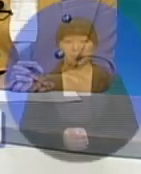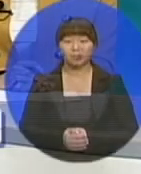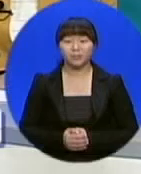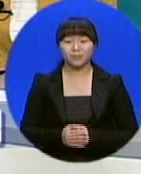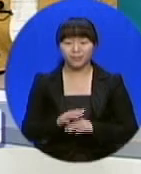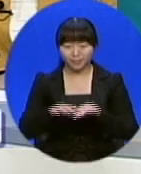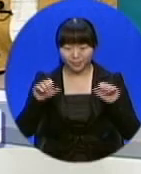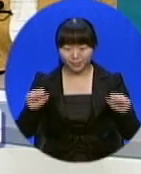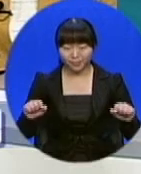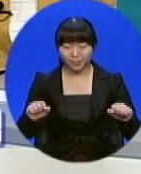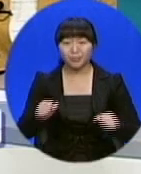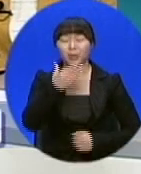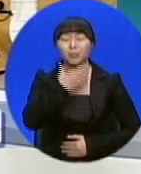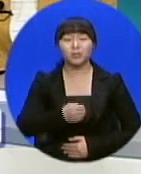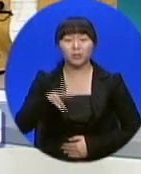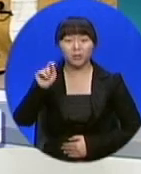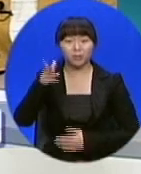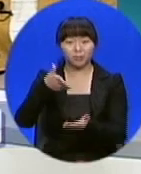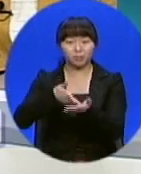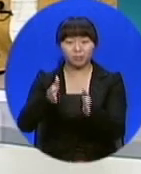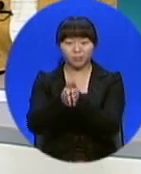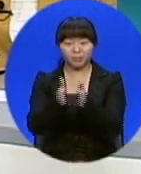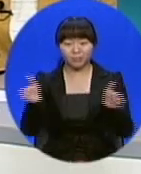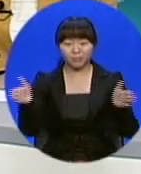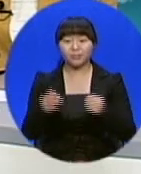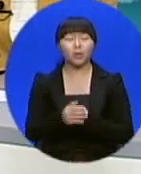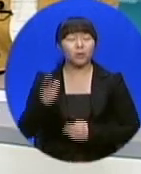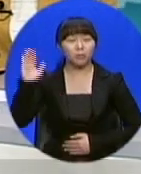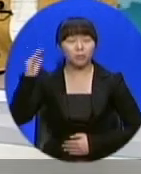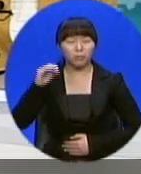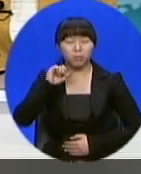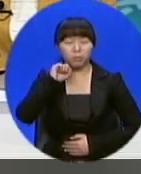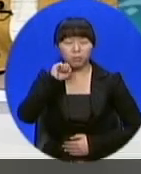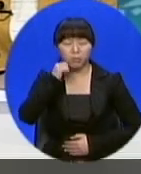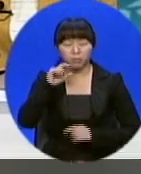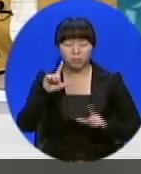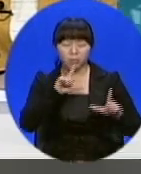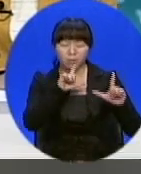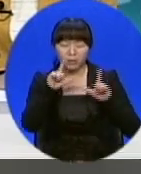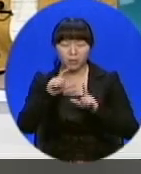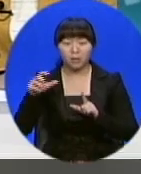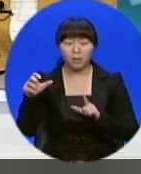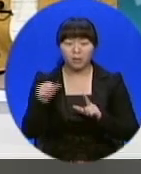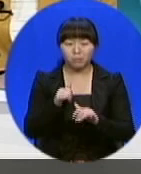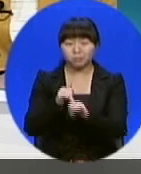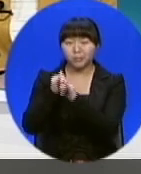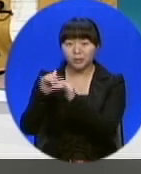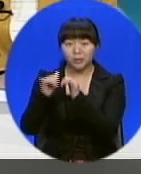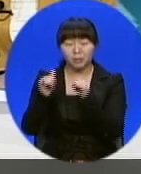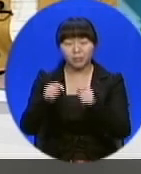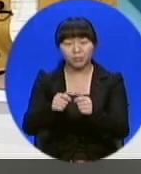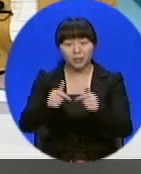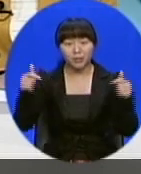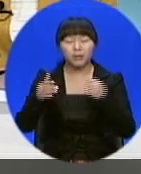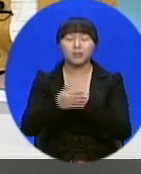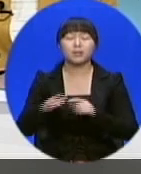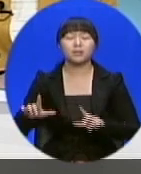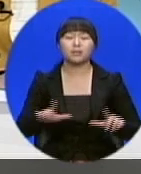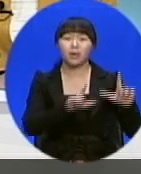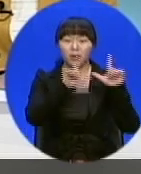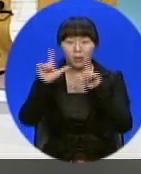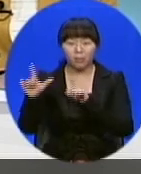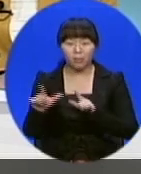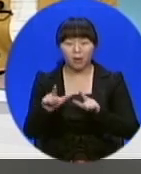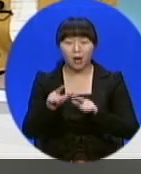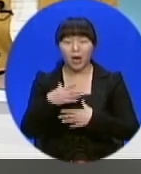시청자 여러분 안녕하십니까? 국제 TV 뉴스입니다. 최근 극심한 생활고로 목숨을 끊는 사회 빈곤층이 늘면서 사회 안전망이